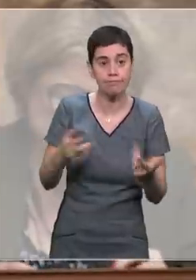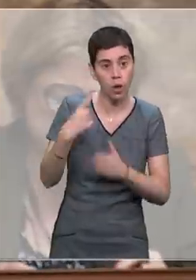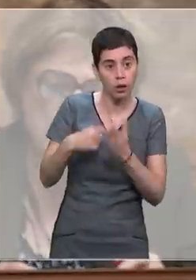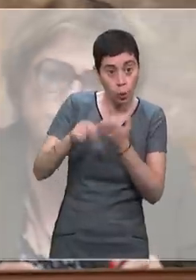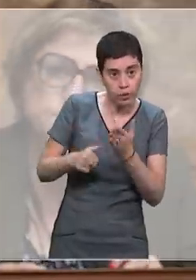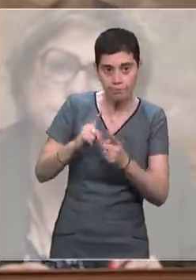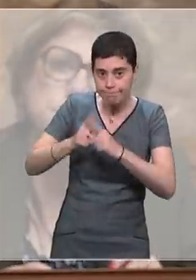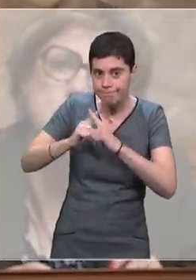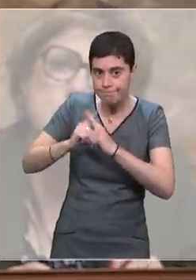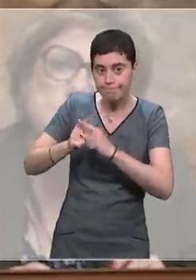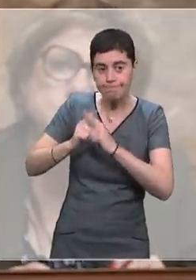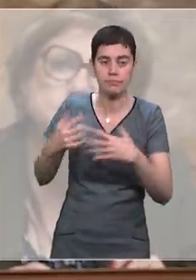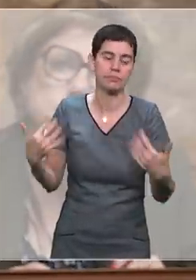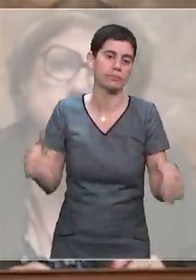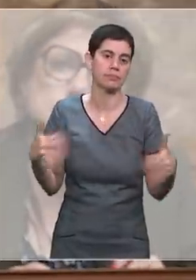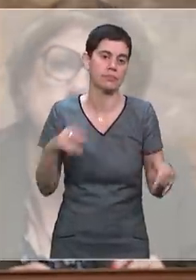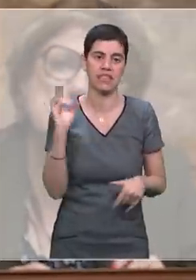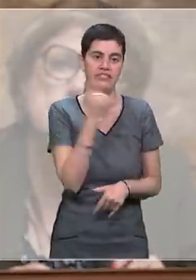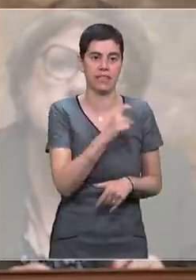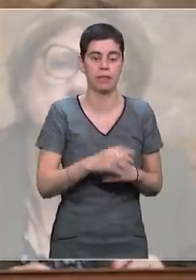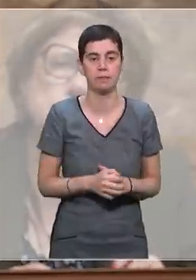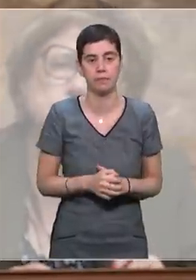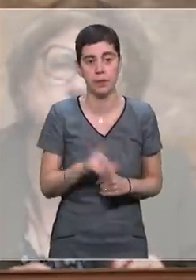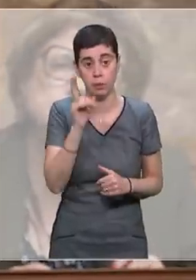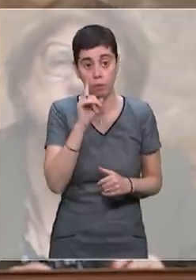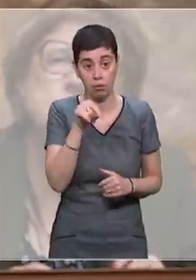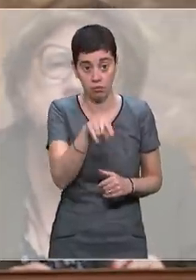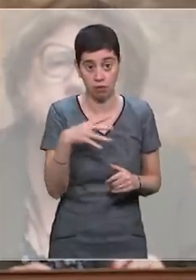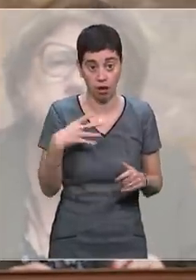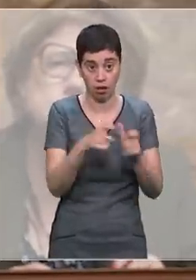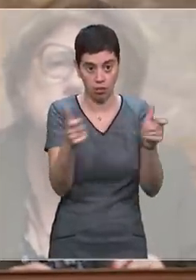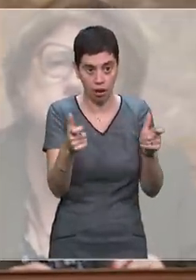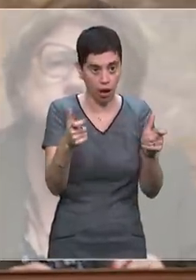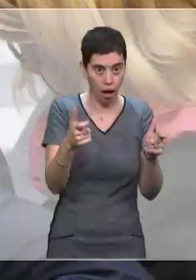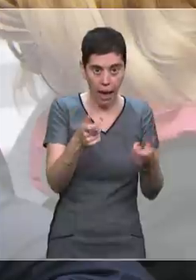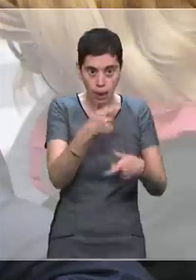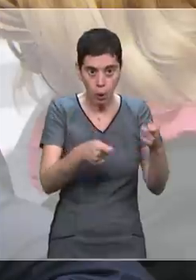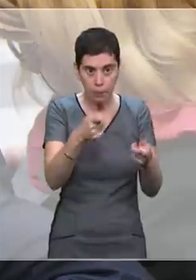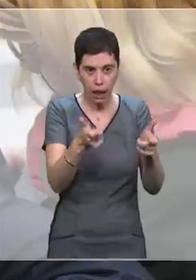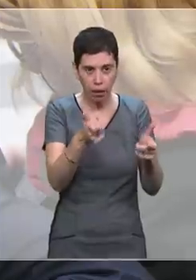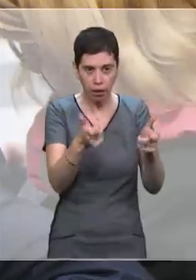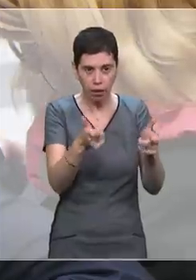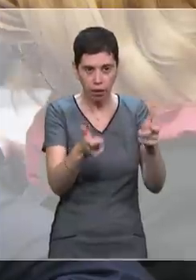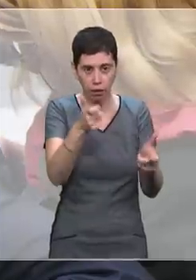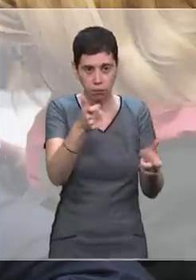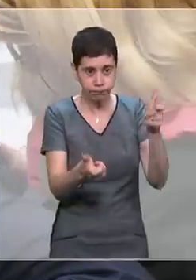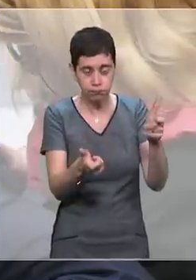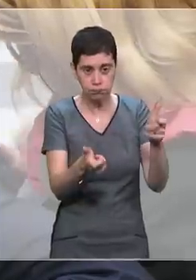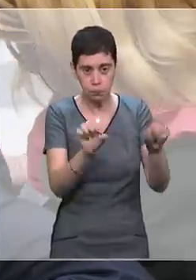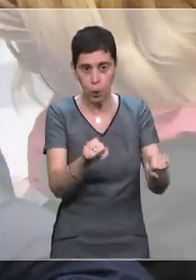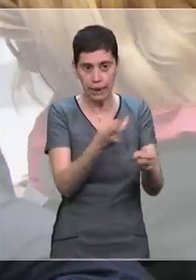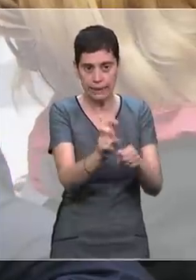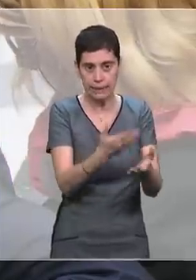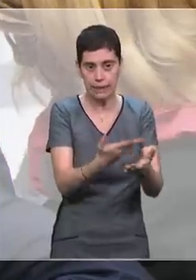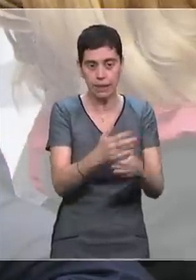qui doivent actuellement renégocier leurs contrats connaissent de réelles difficultés, à tel point que nombreuses sont celles qui voient leur équilibre économique mis en péril. Néanmoins, dans